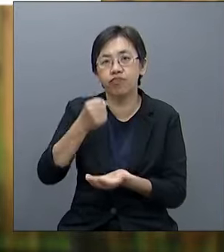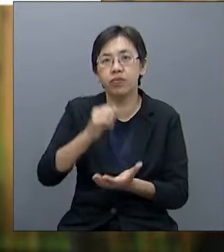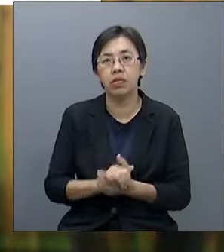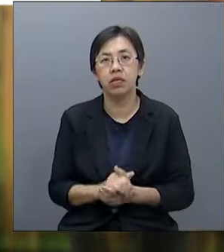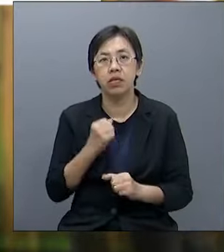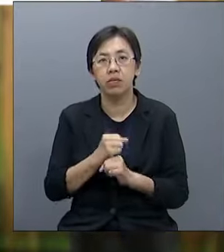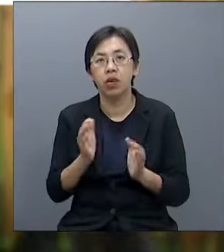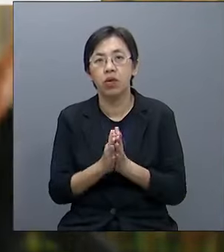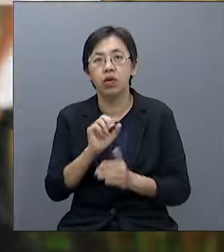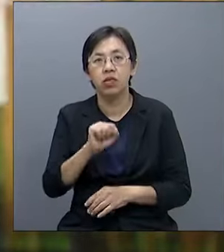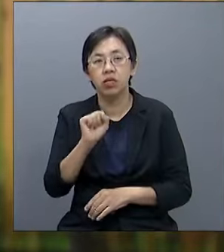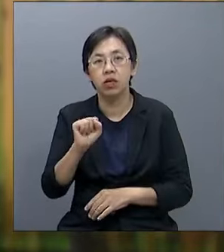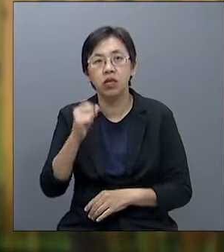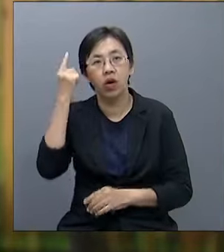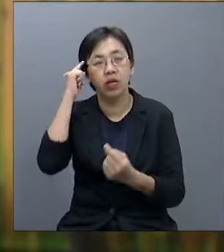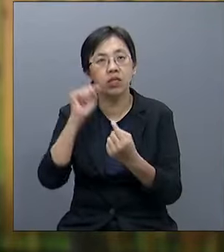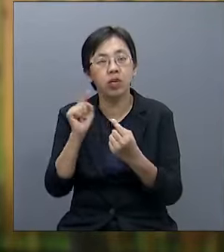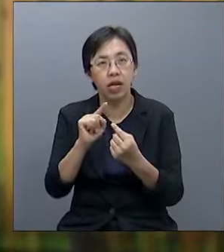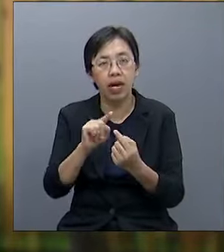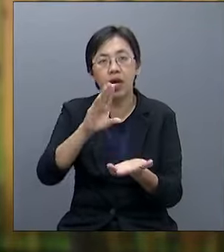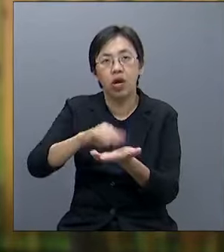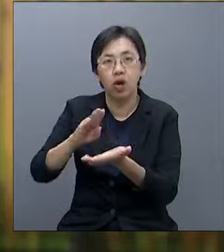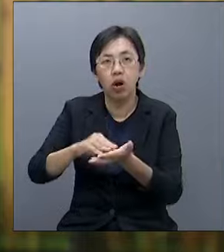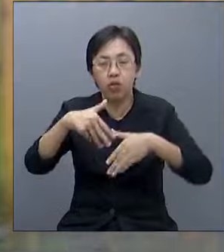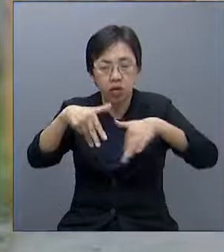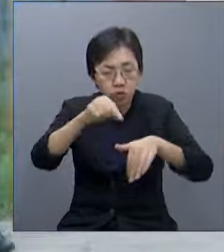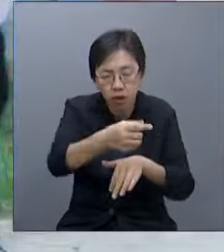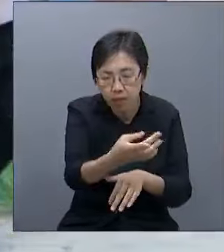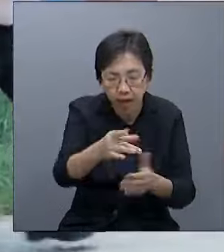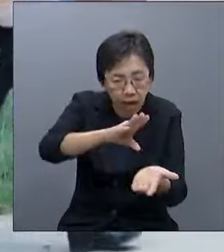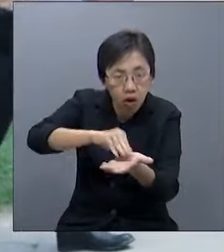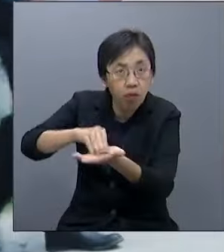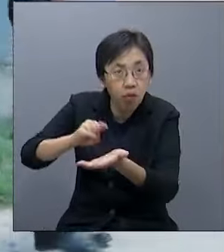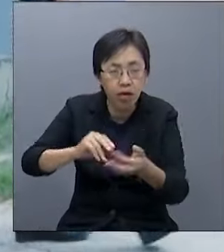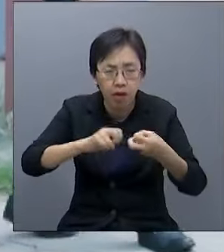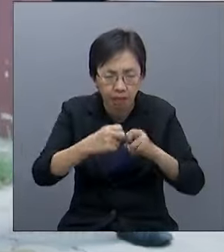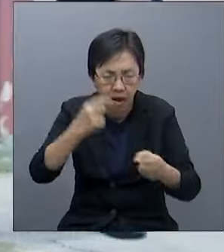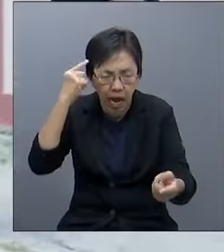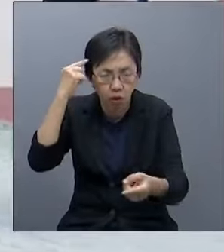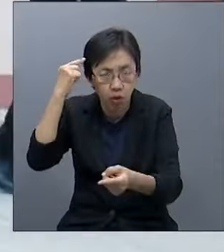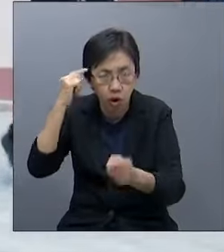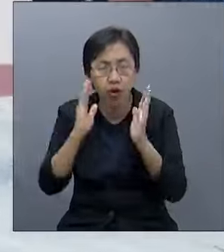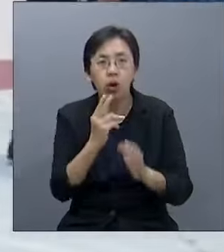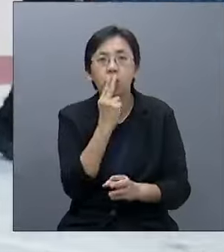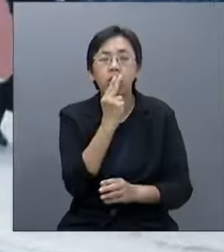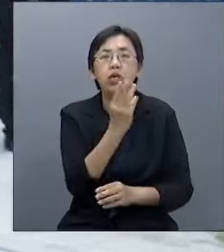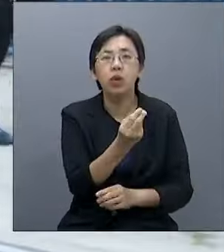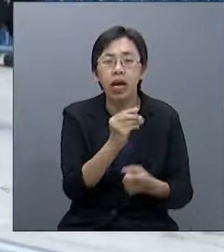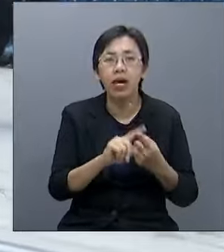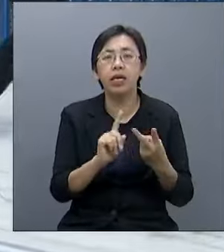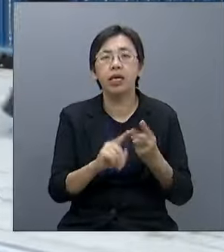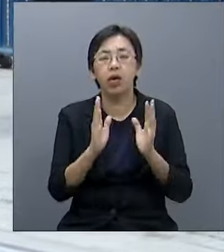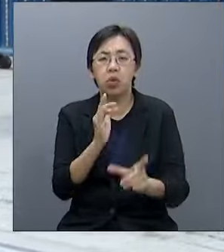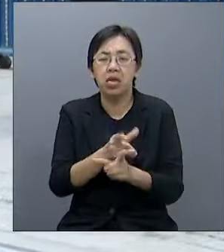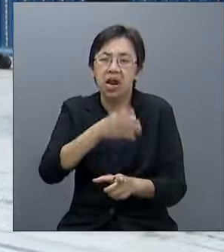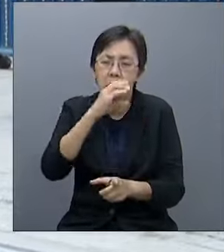ราก็จะเน้นเรื่องเกี่ยวกับคุณต้องไปทำข้อมูลในพื้นที่ก่อนเราต้องรู้ปัญหาก่อนเลยค่ะว่าเรามีคนสูบบุหรี่กี่คนเรามีคนที่ติดเหล้ากี่